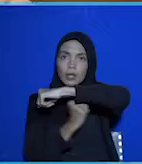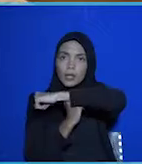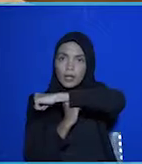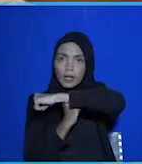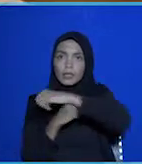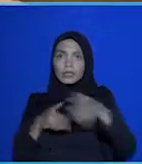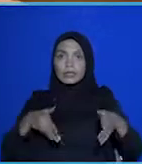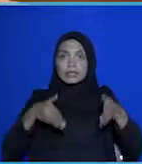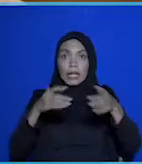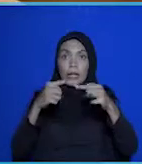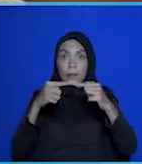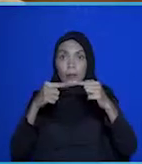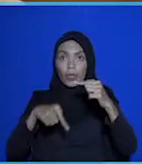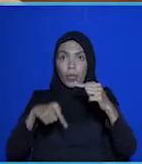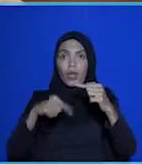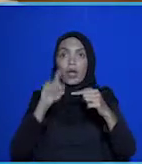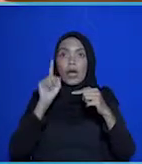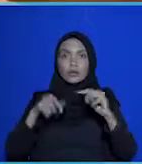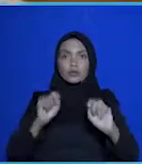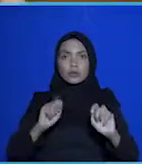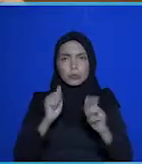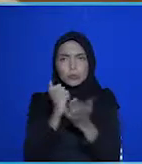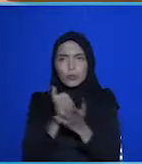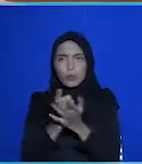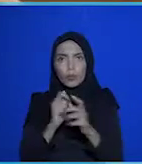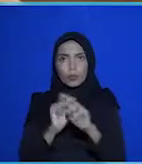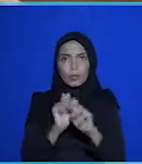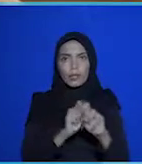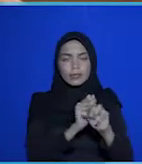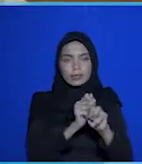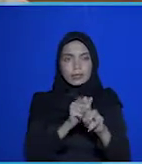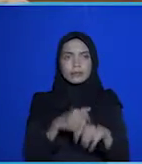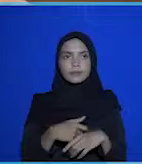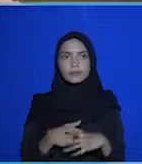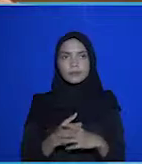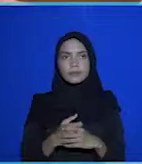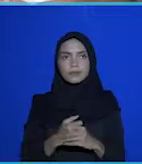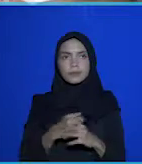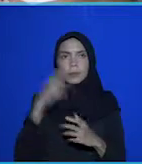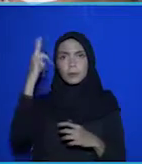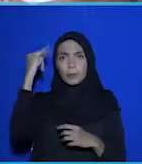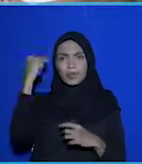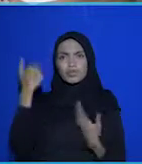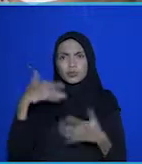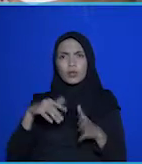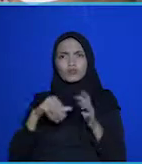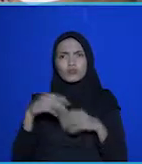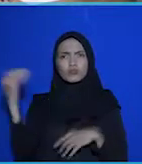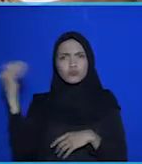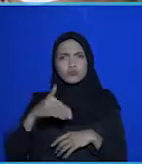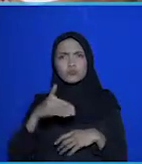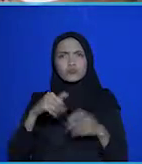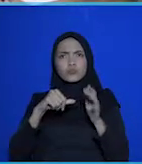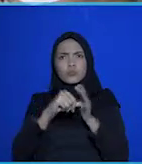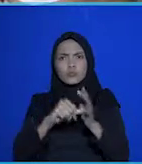ada jembatan, jalan yang putus, itu harus segera, sesegera mungkin. Ya, dengan ini tentunya pemerintah